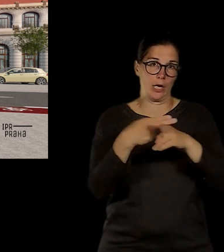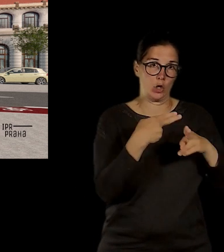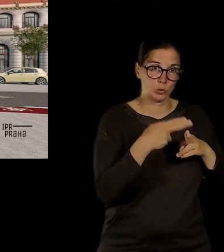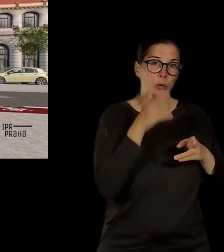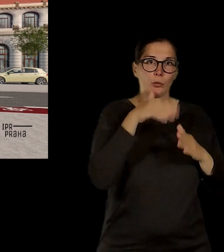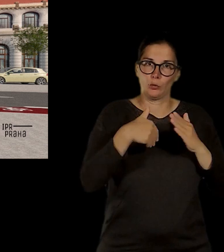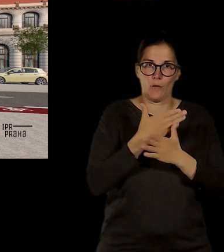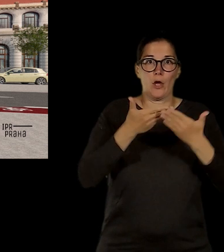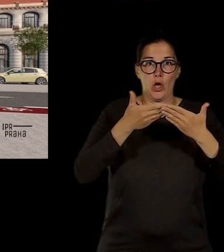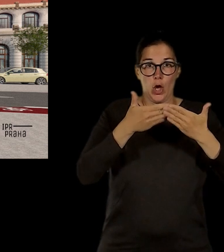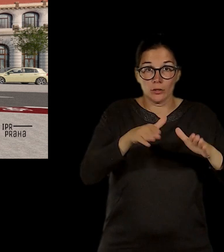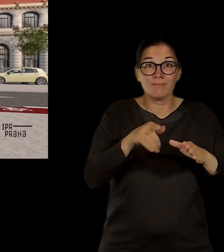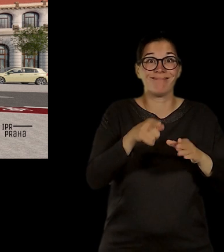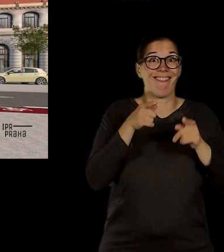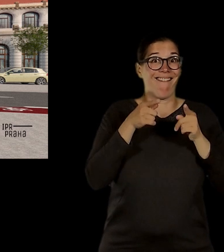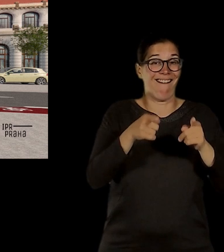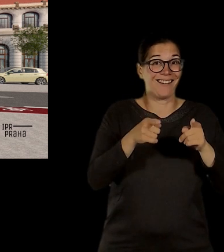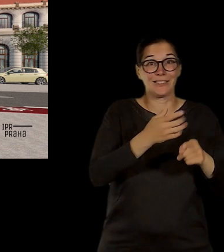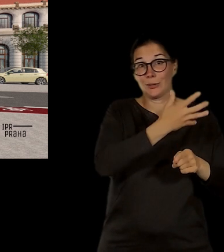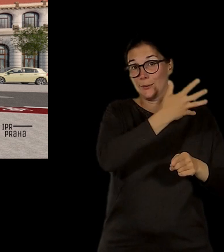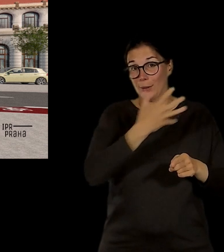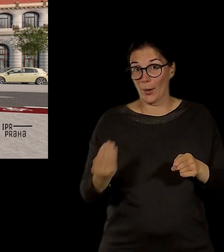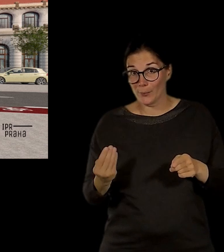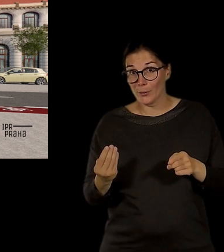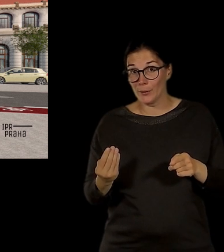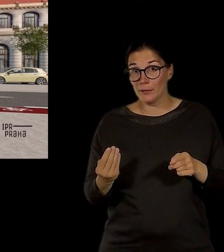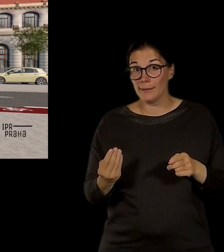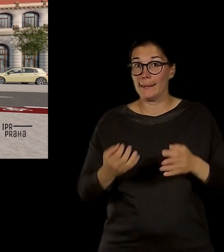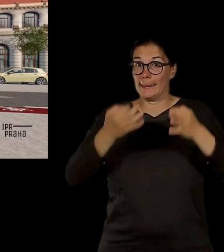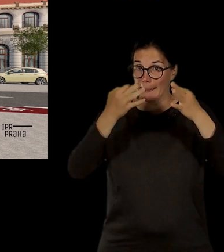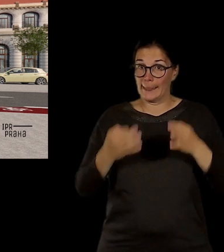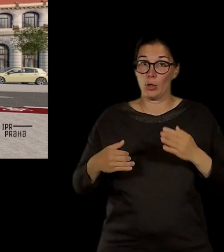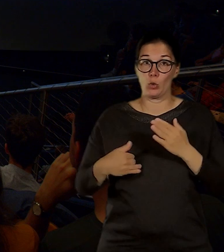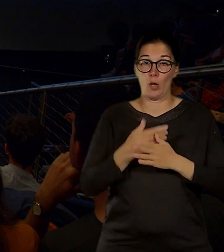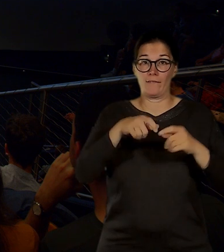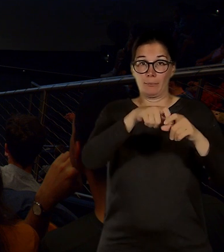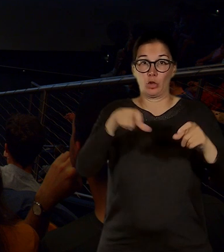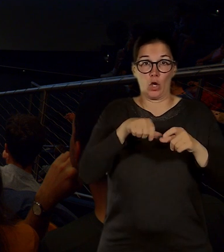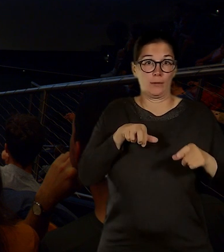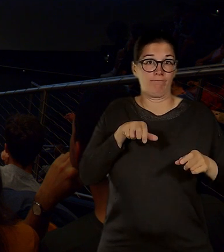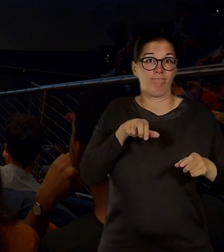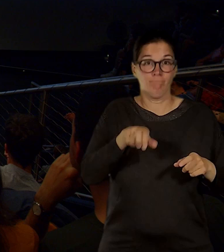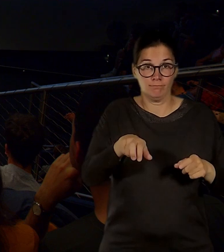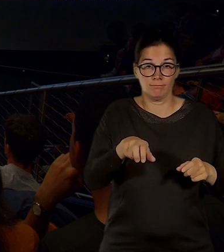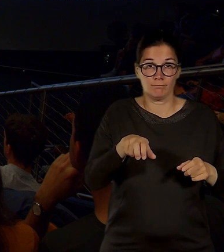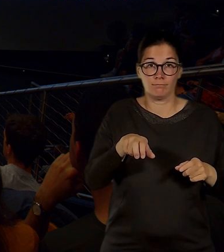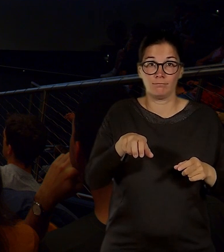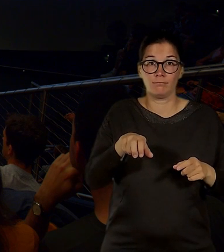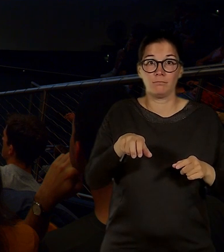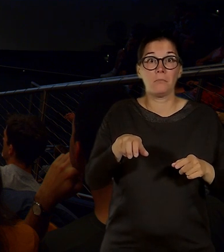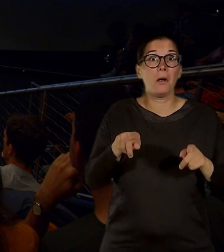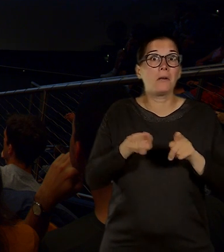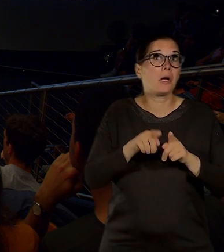otevřené, tak přejdete přes nový přechod a třeba v budoucnu se